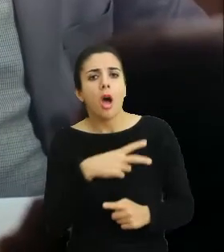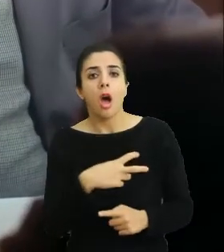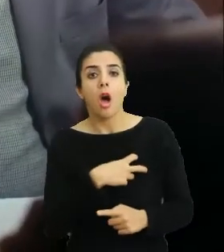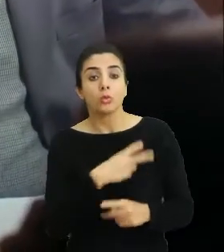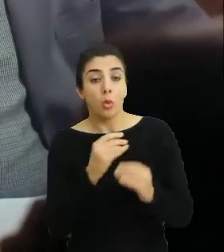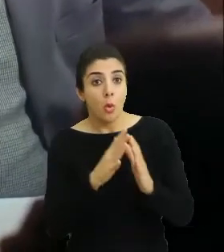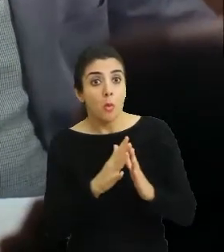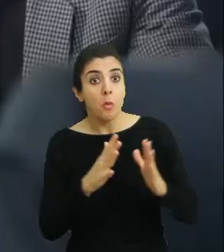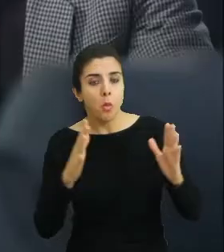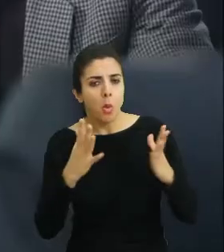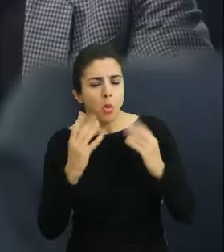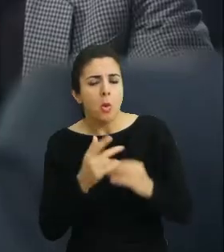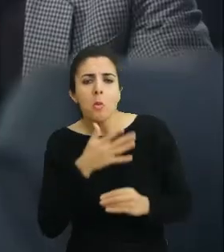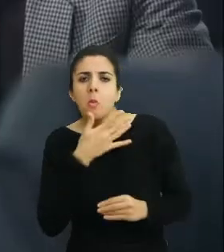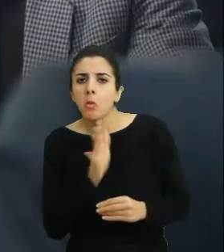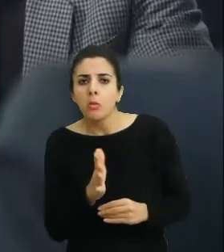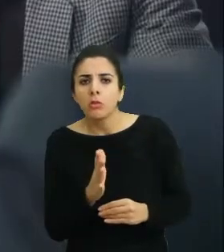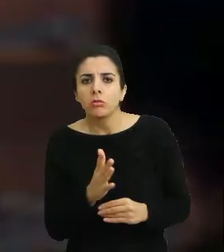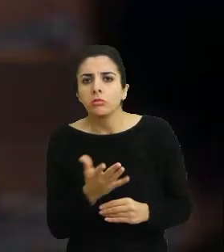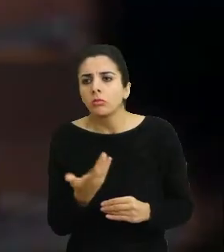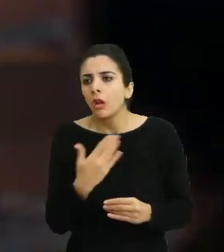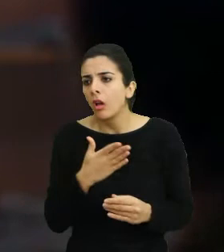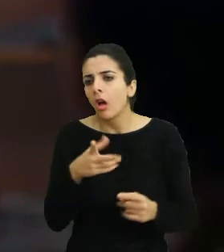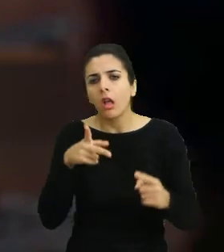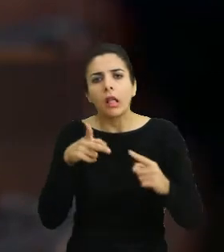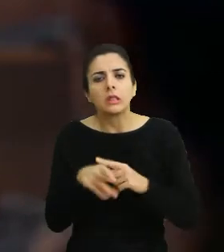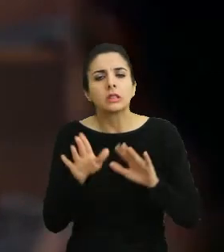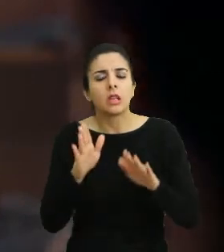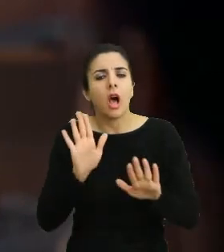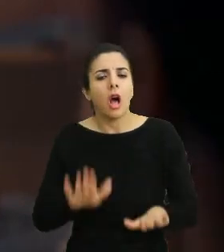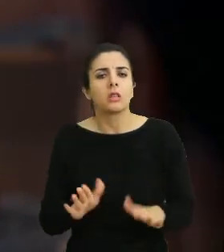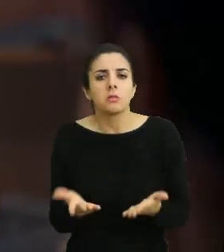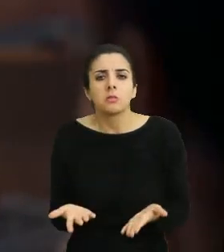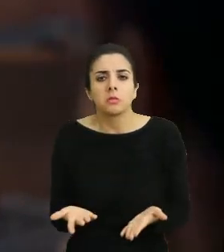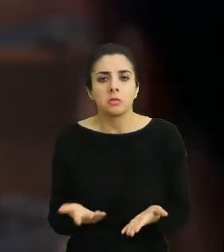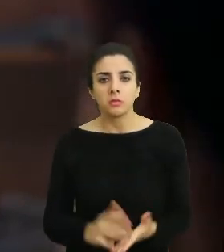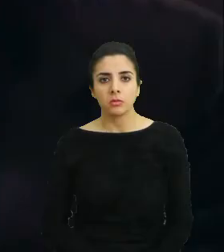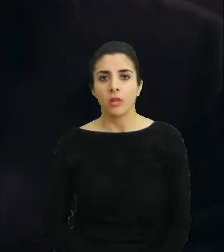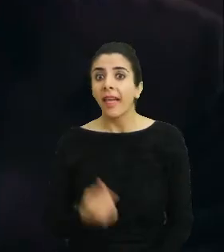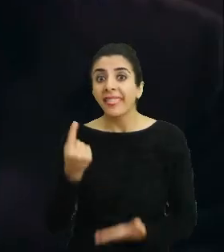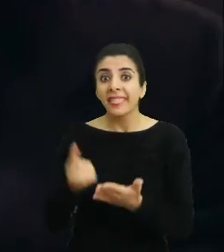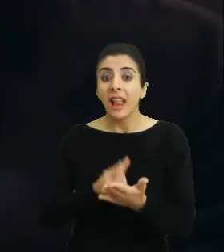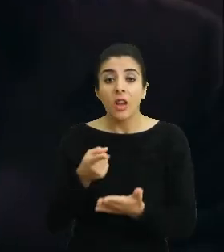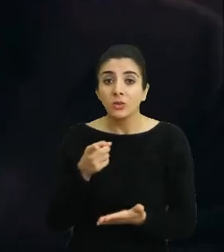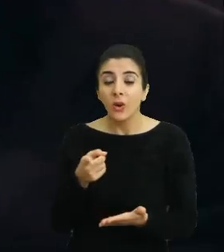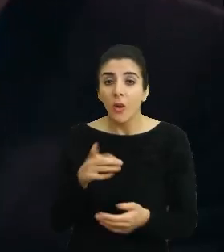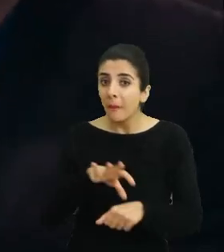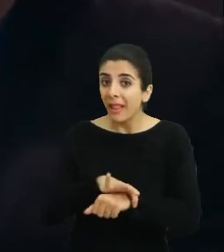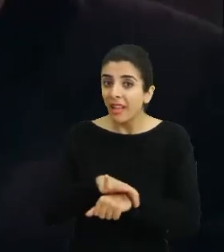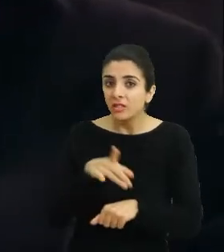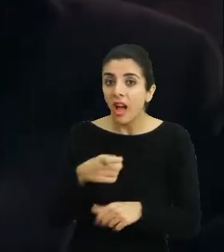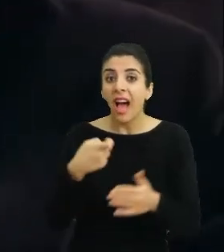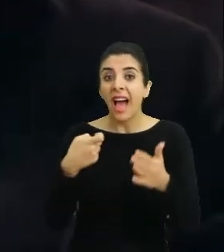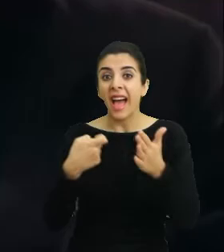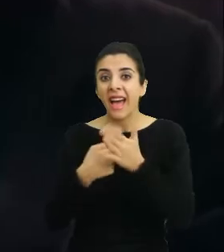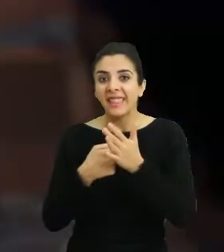aşkının büyüklüğünden mi ezildi? Ne oldu? Devamı gelmedi. Peki o dilekçe? Ha. İsimlerinin